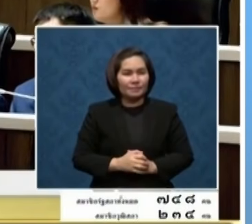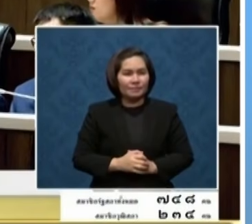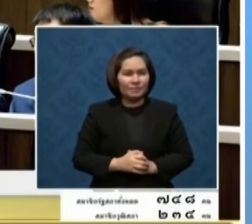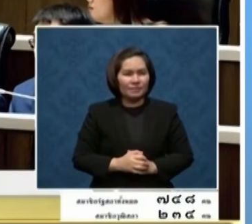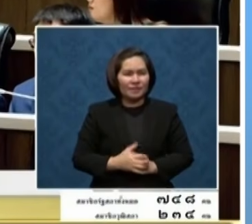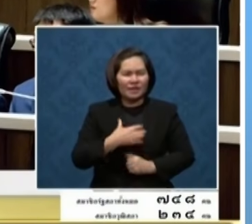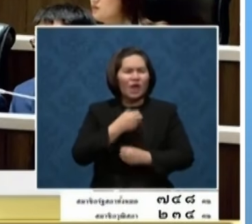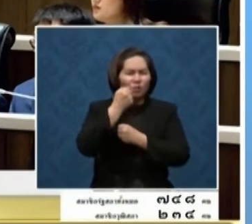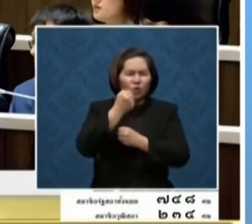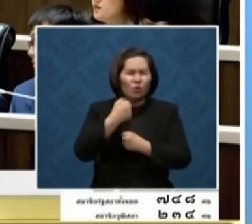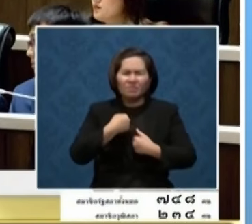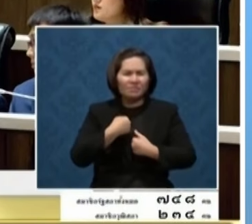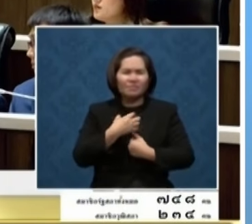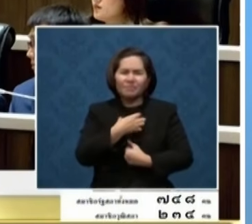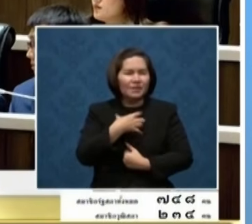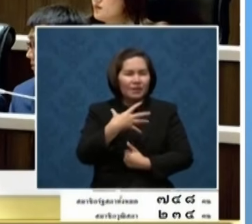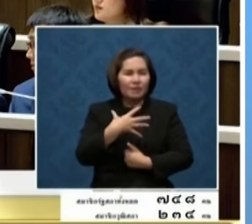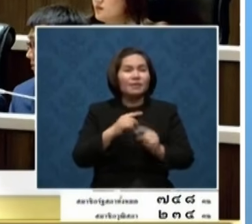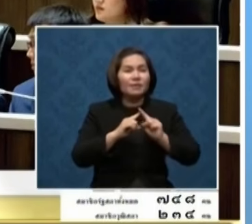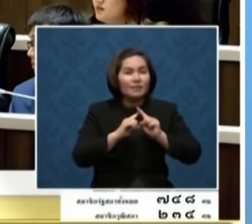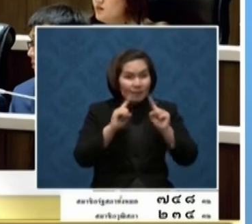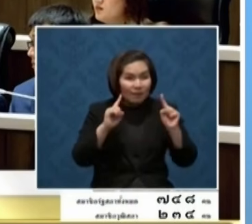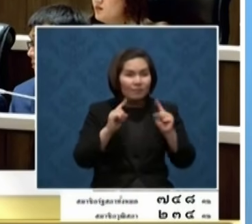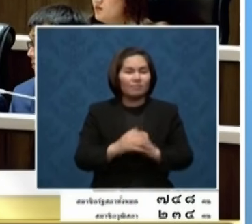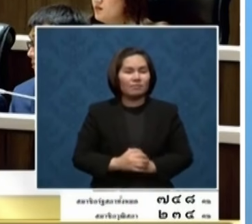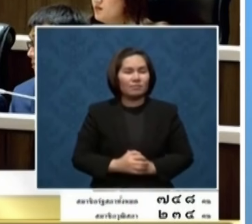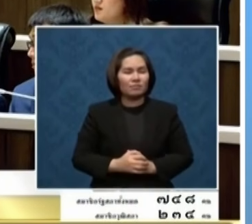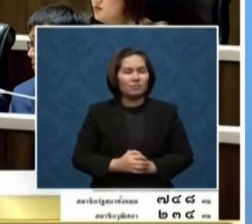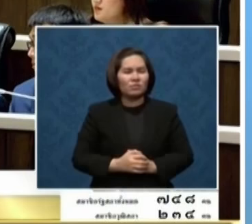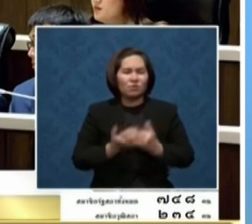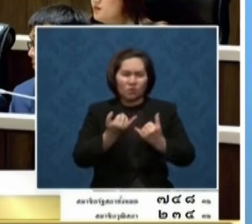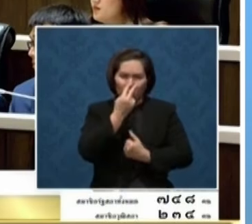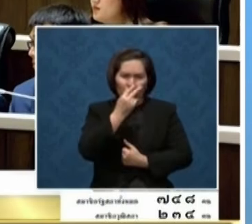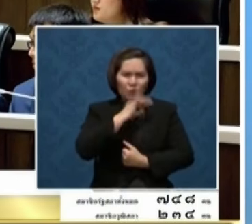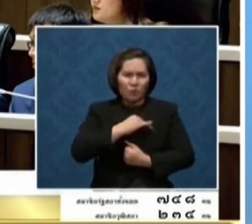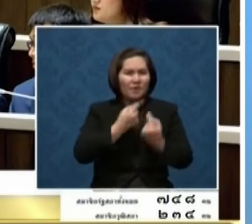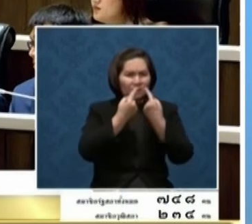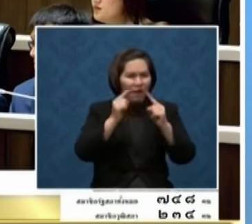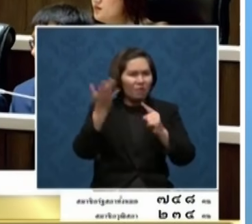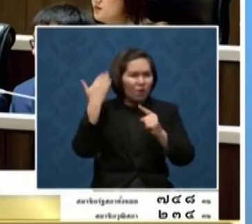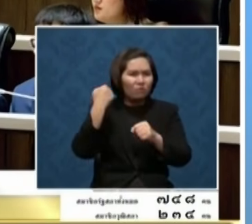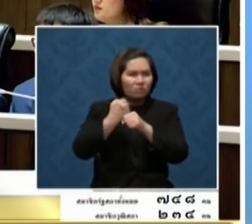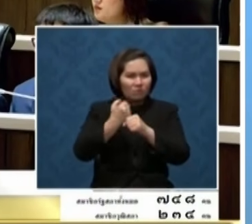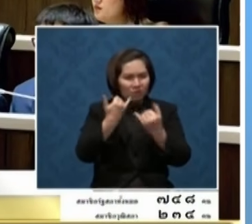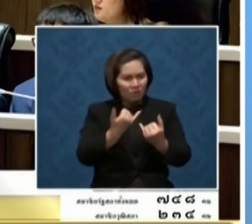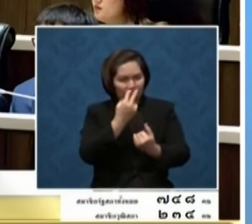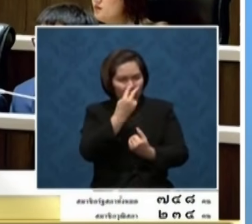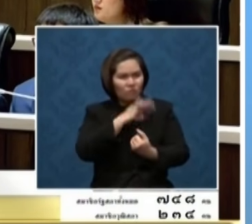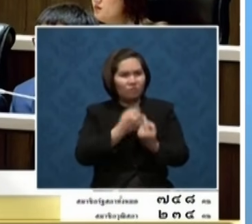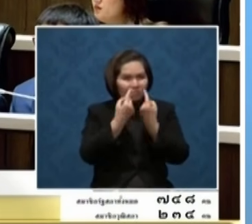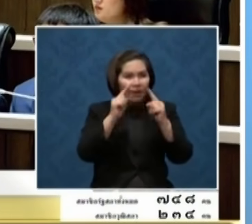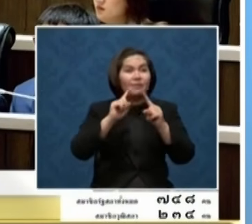มเนี่ยบอกนะฮะบอกว่าเป็นส.ส.มากี่สมัยแล้วครับขอโทษเถอะกฎหมายสูงสุดไม่เข้าใจหรือ